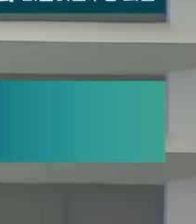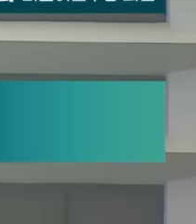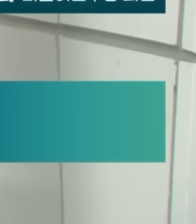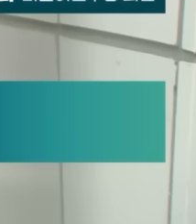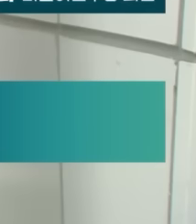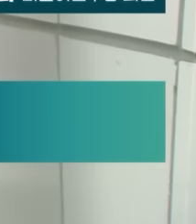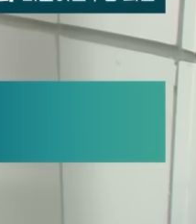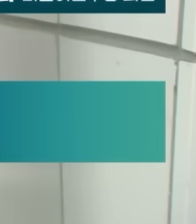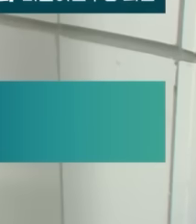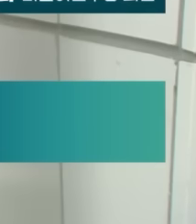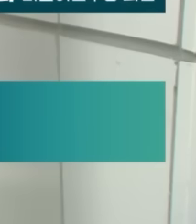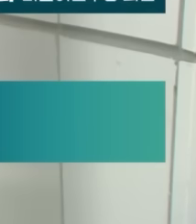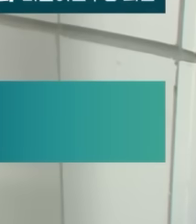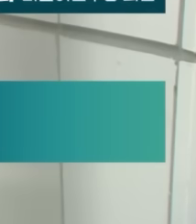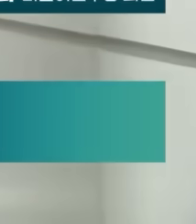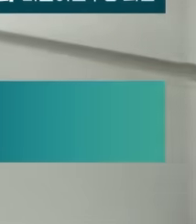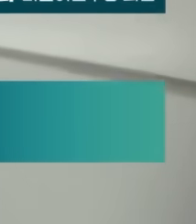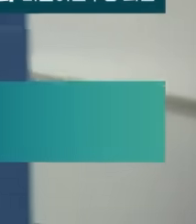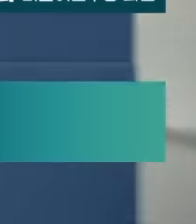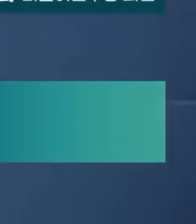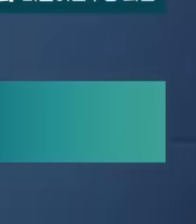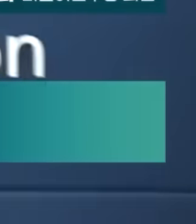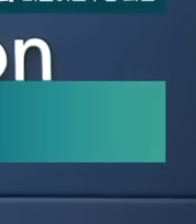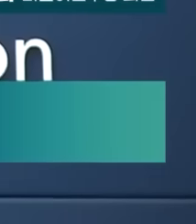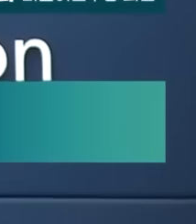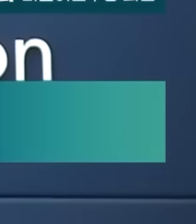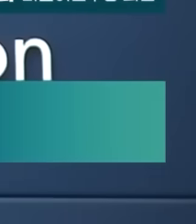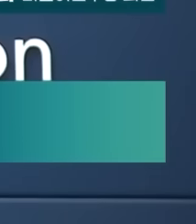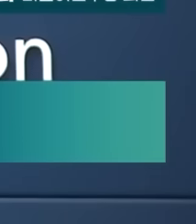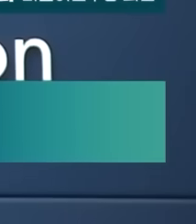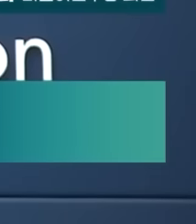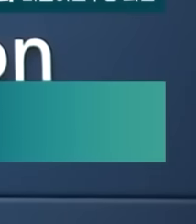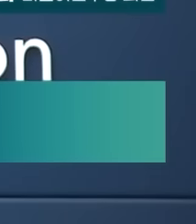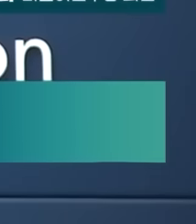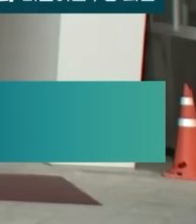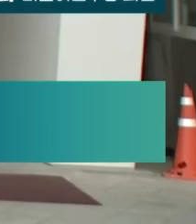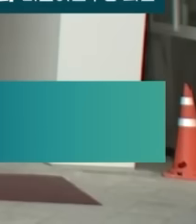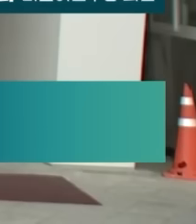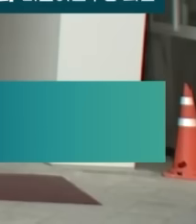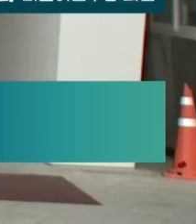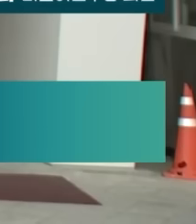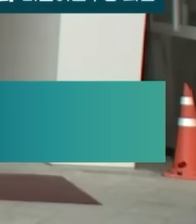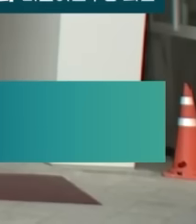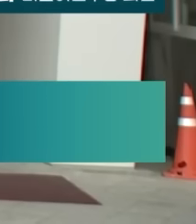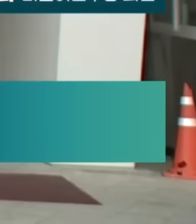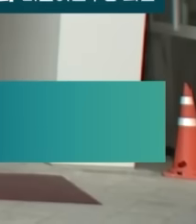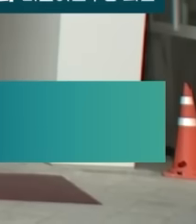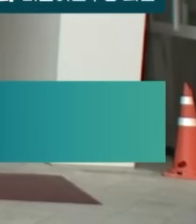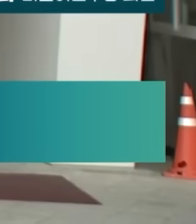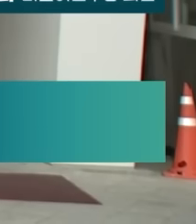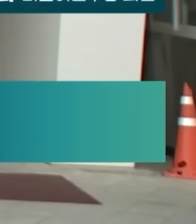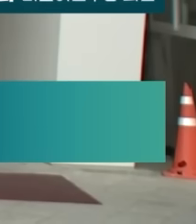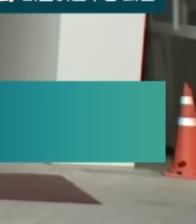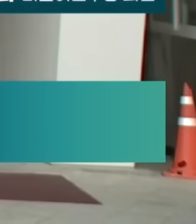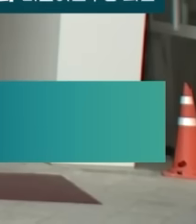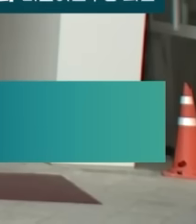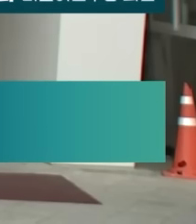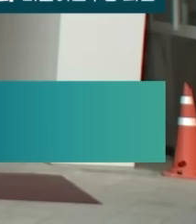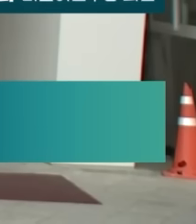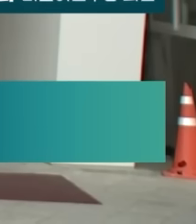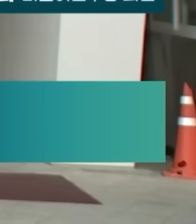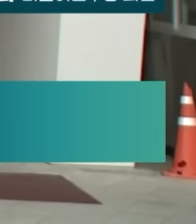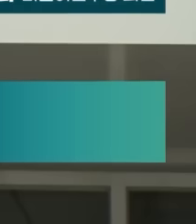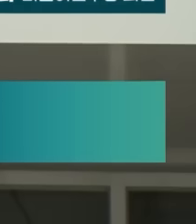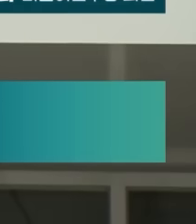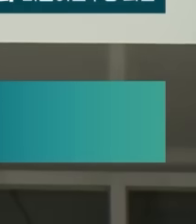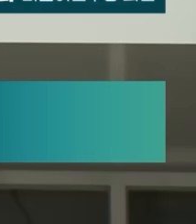사실상 이 내부 정무직들이 이러한 결론을 유도하는 그런 주도적인 역할을 한 걸로 보이고요.